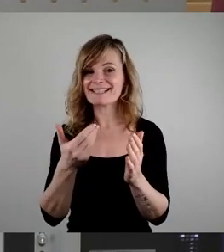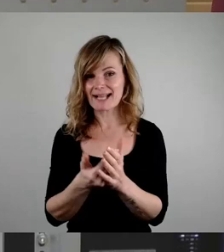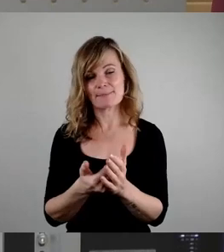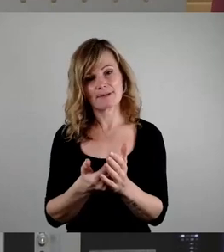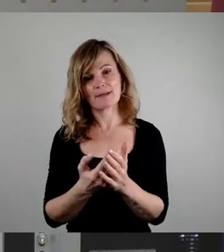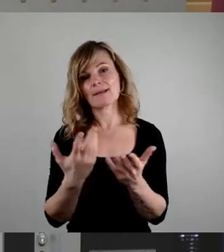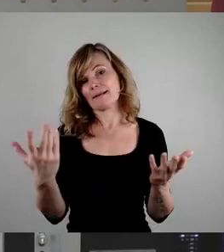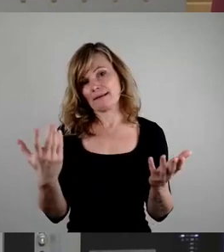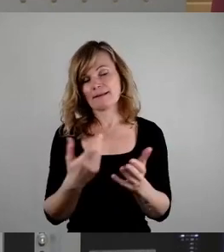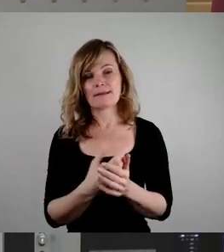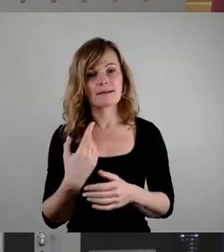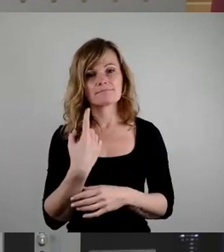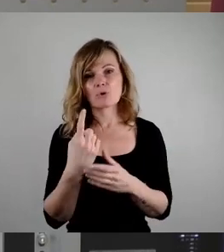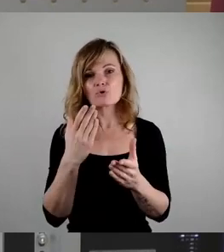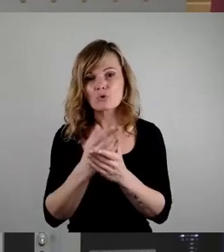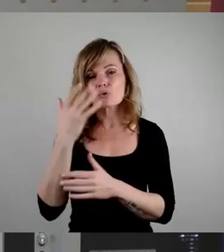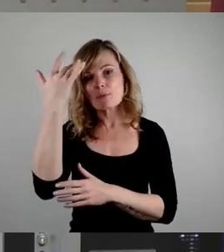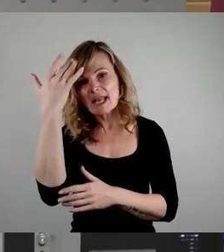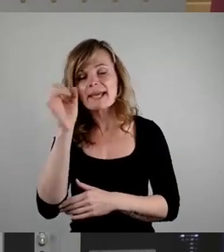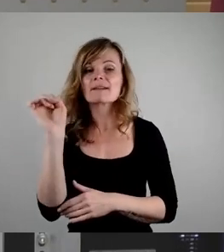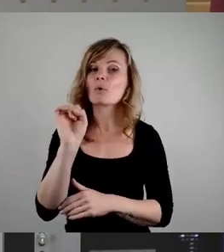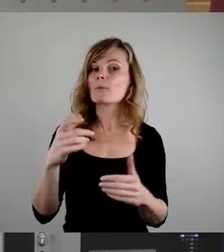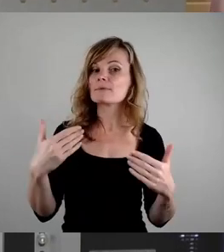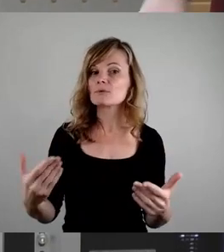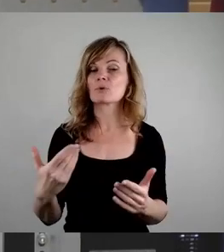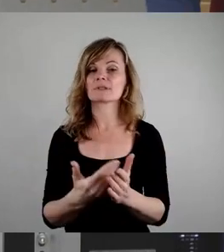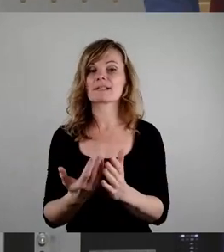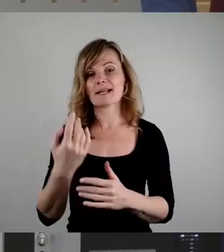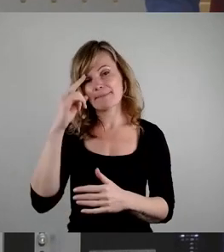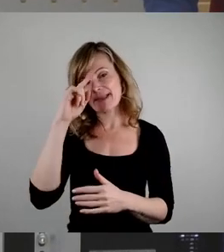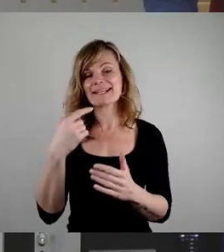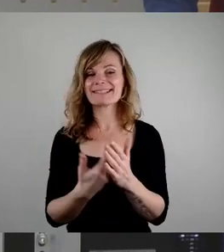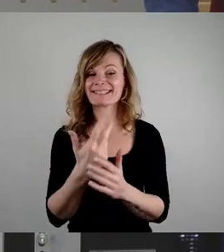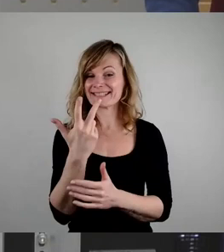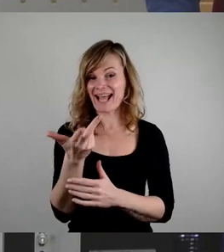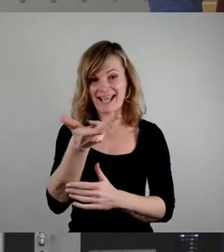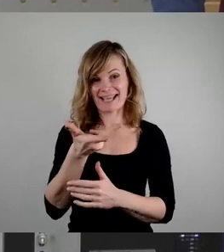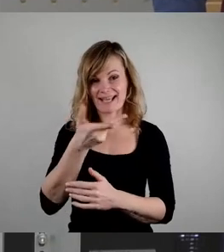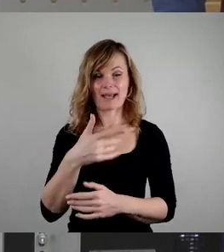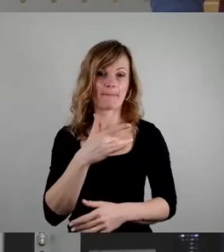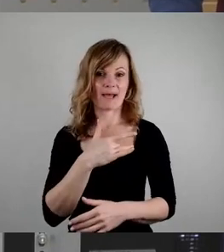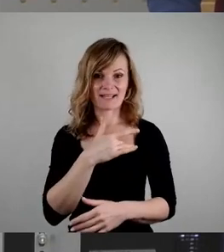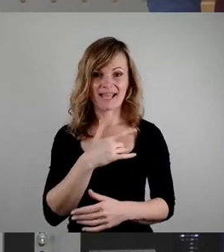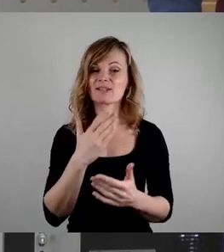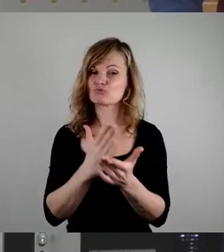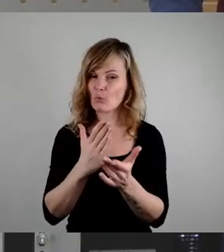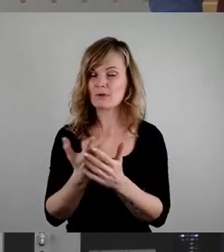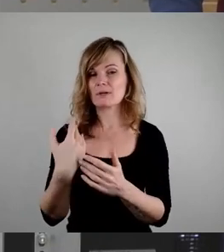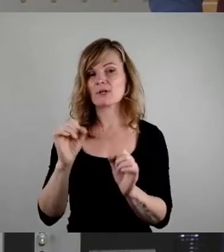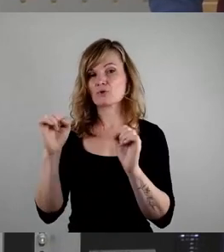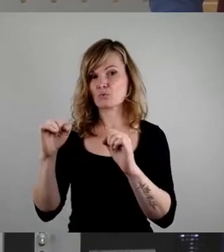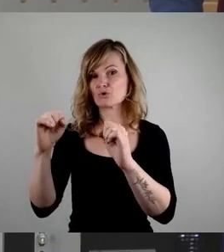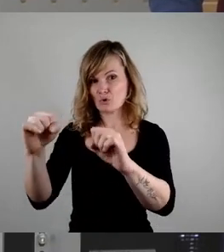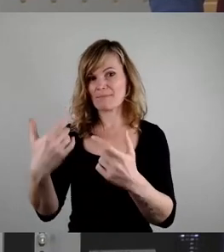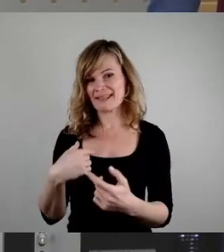schon irgendwie drüber nachgedacht haben, warum, gehe ich auch mal aus, dass zumindest diese drei Parteien schon mal der Sache zustimmen